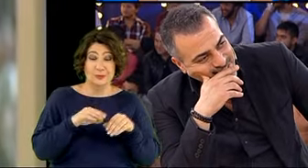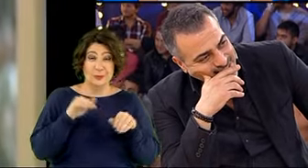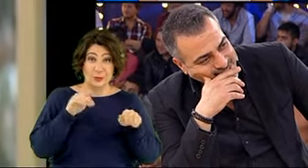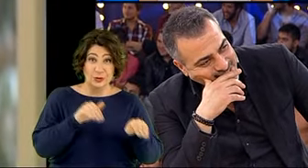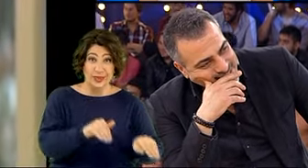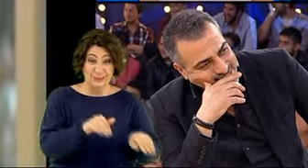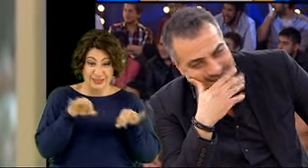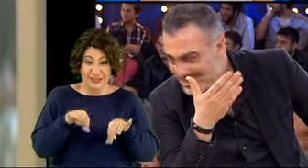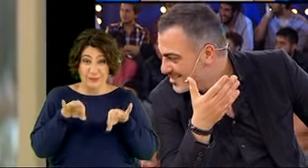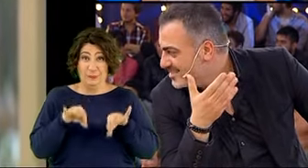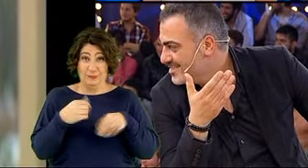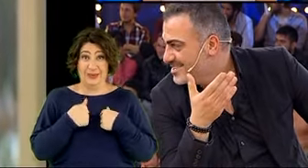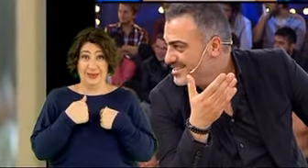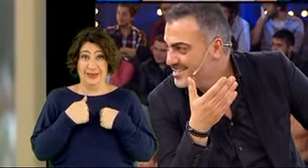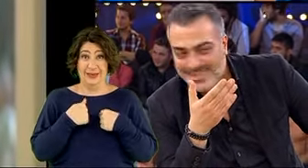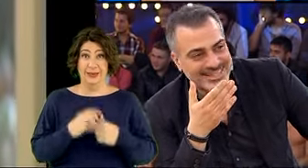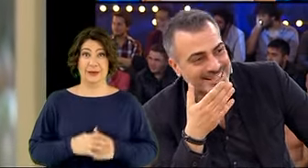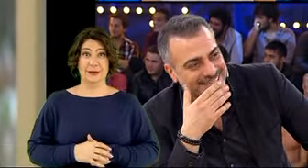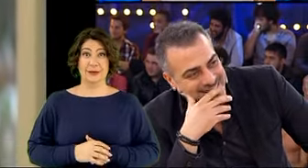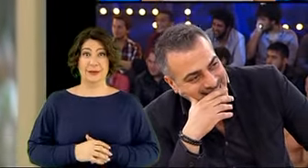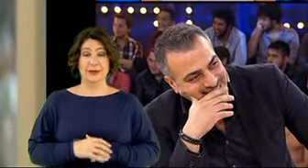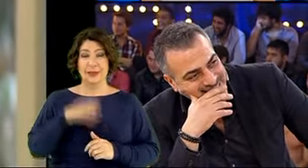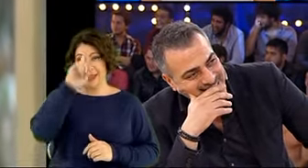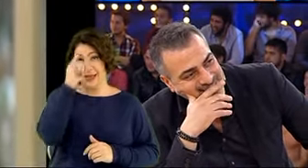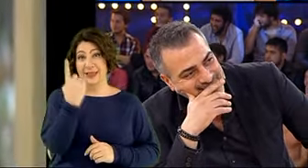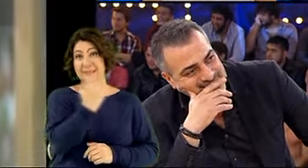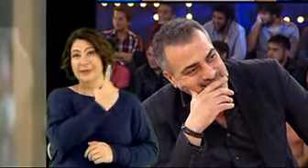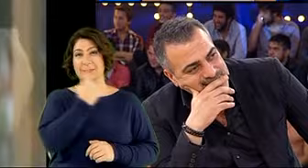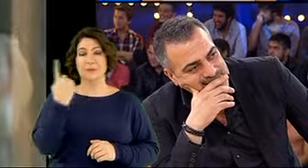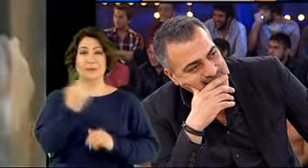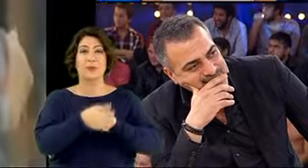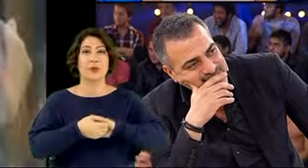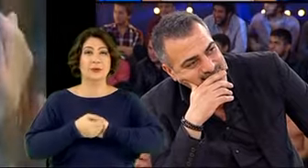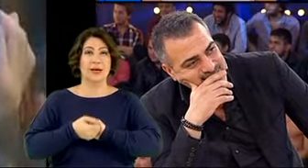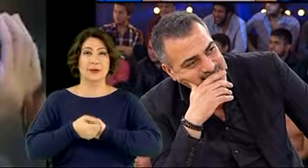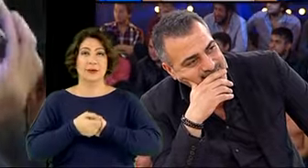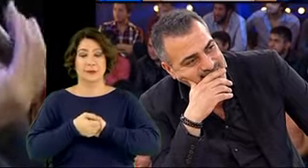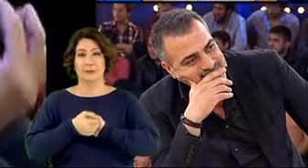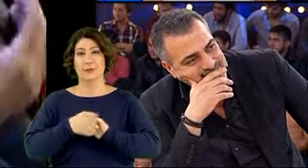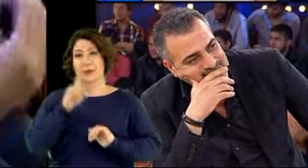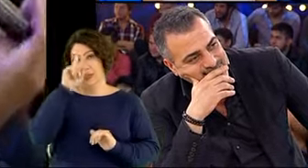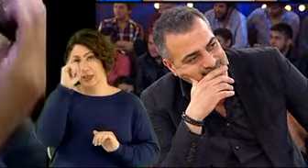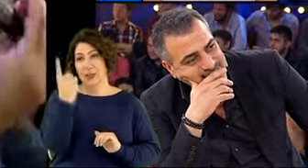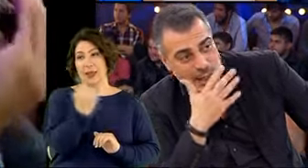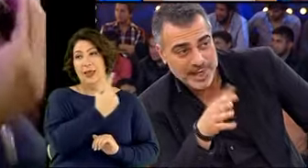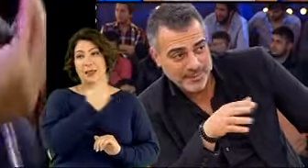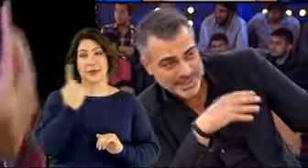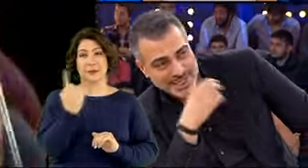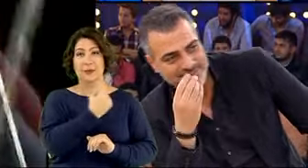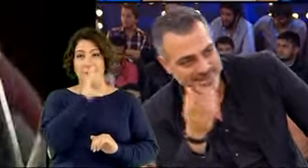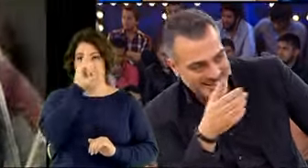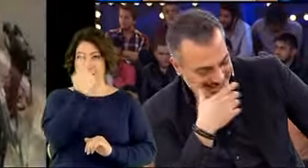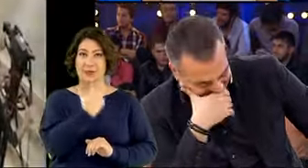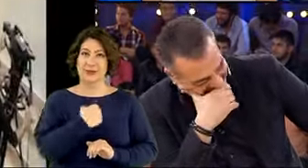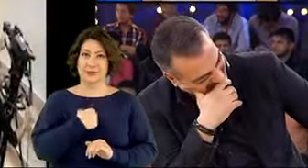kollarımdan düşerim şimdi. Yalnızım dostlarım. dostlarım,